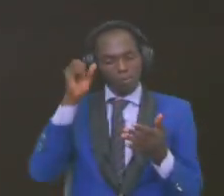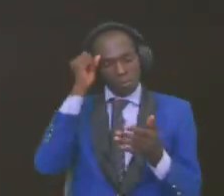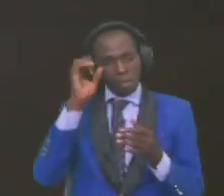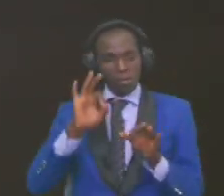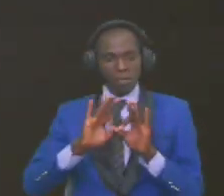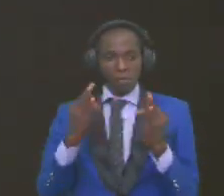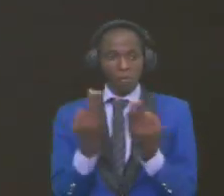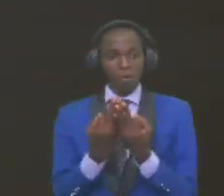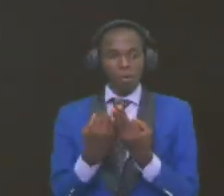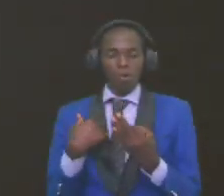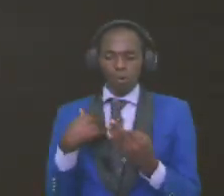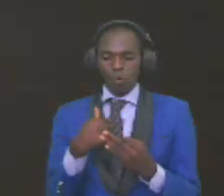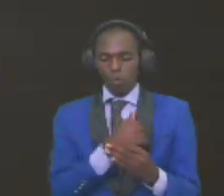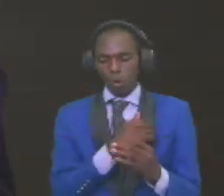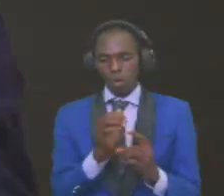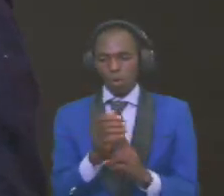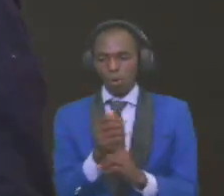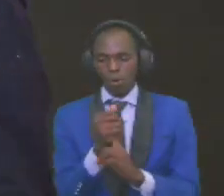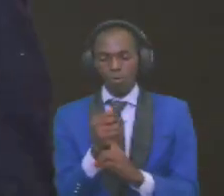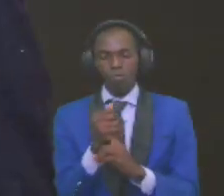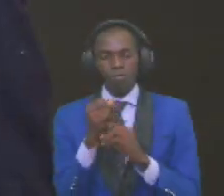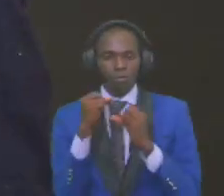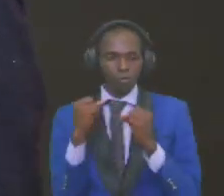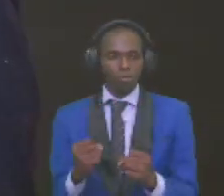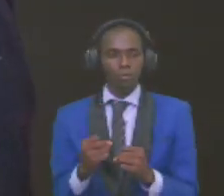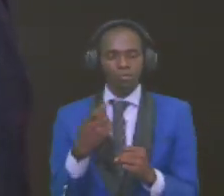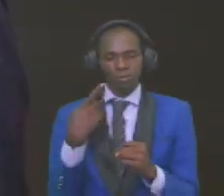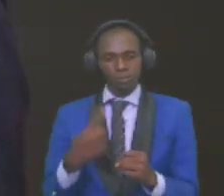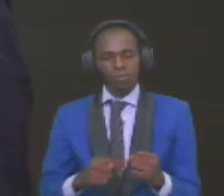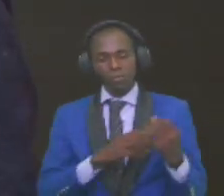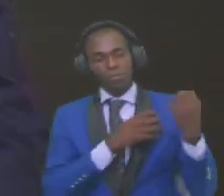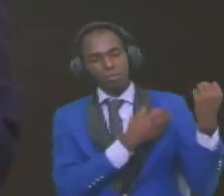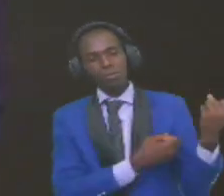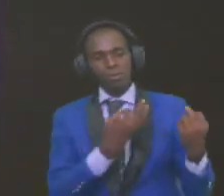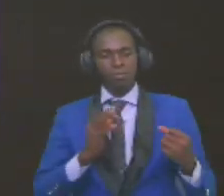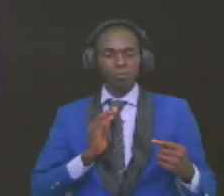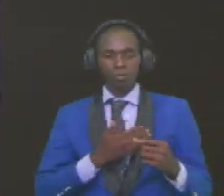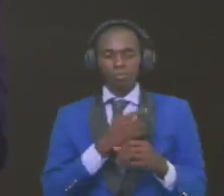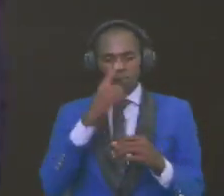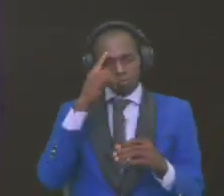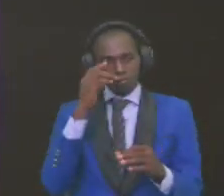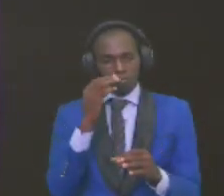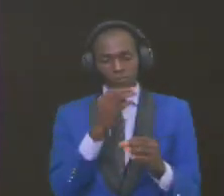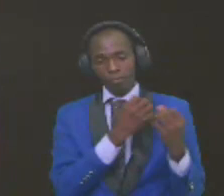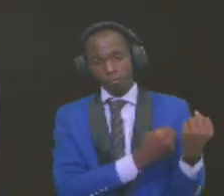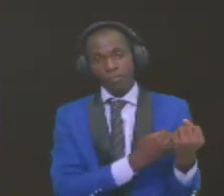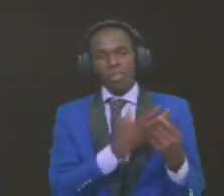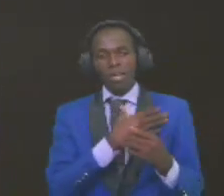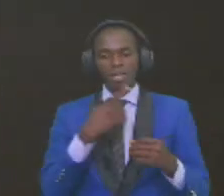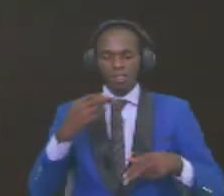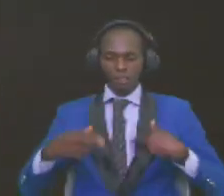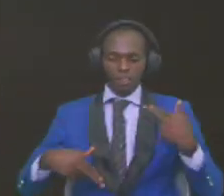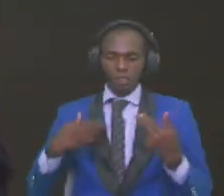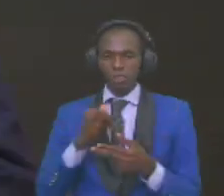maison da sa famille et que nous devons demeurer ferme devant mais kelly la